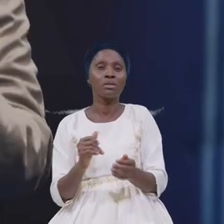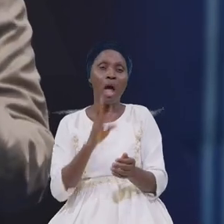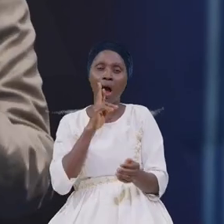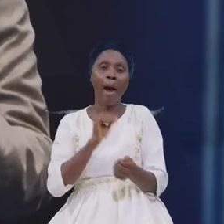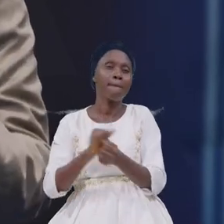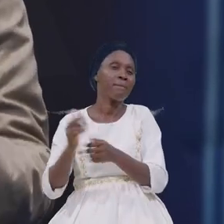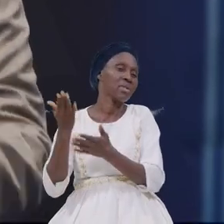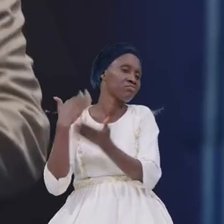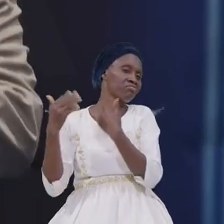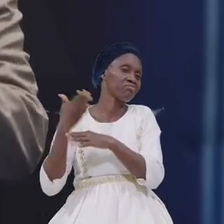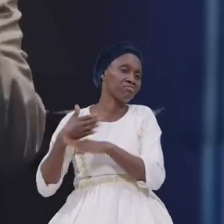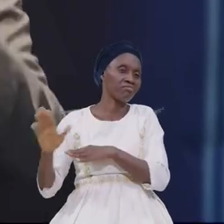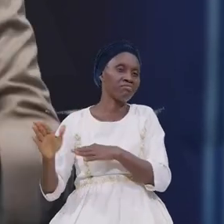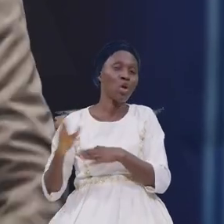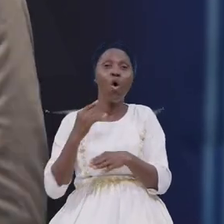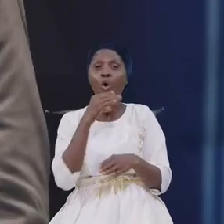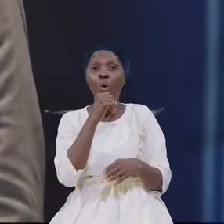passées.